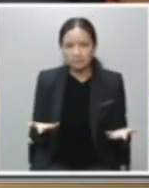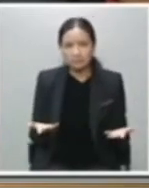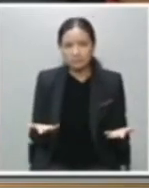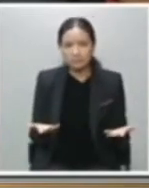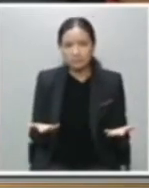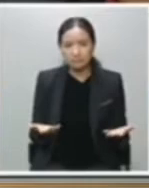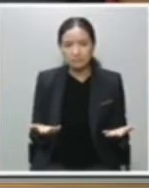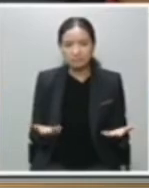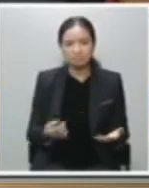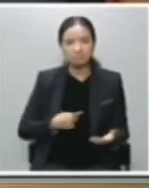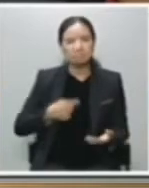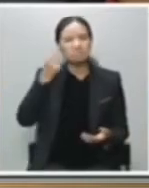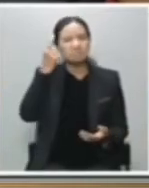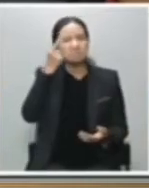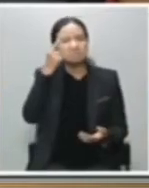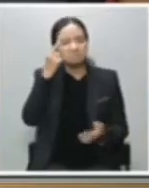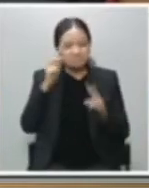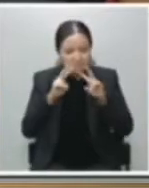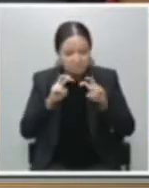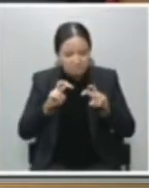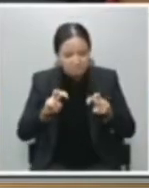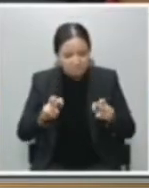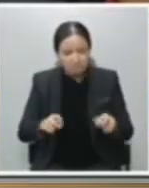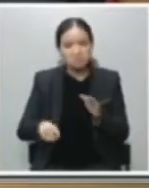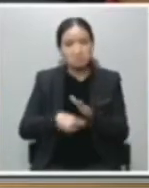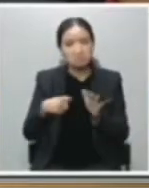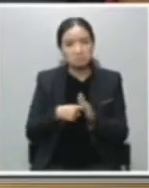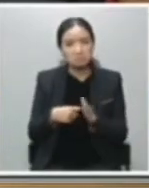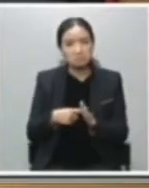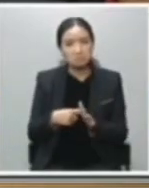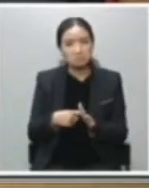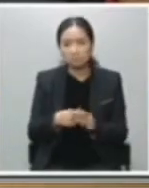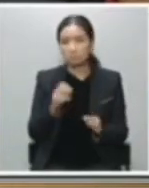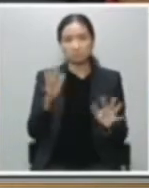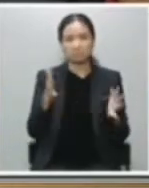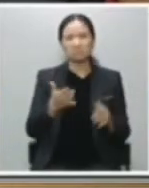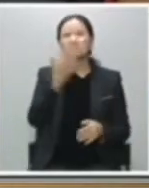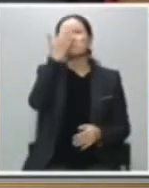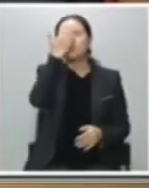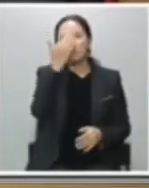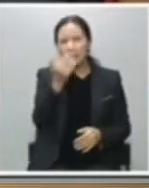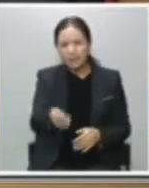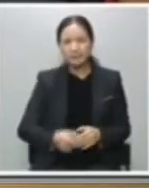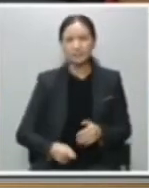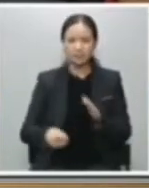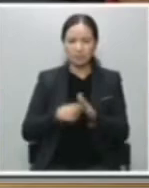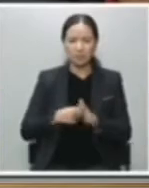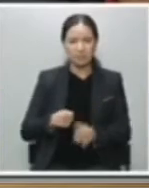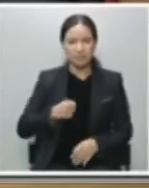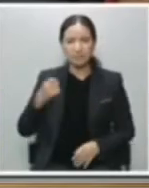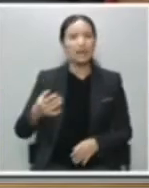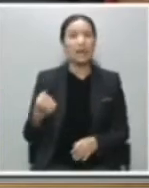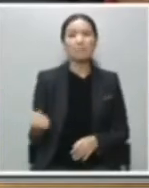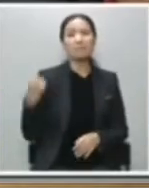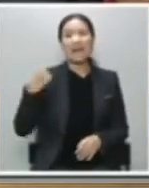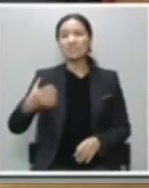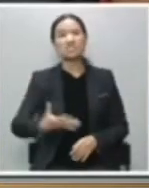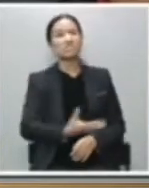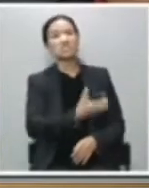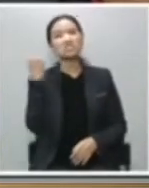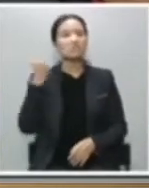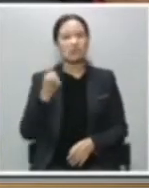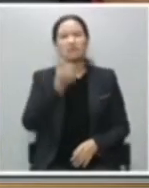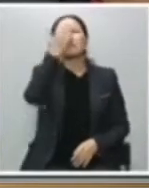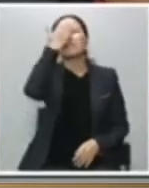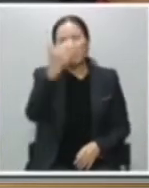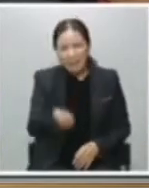ายังไม่เคยคิดจะศึกษาเลยว่าที่มาที่ไปเนี่ยมันเพราะอะไรที่เขาปฏิวัติกัน ที่เขาต้องการกันจ